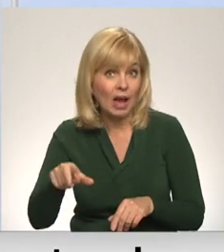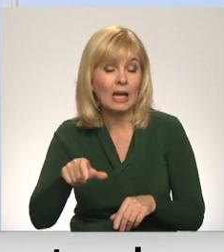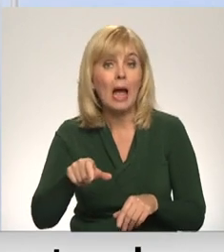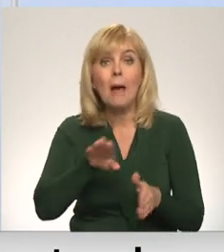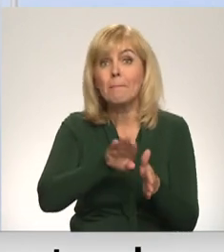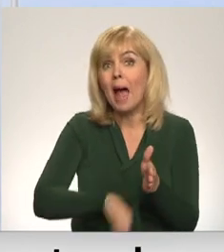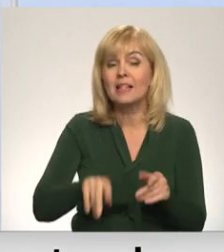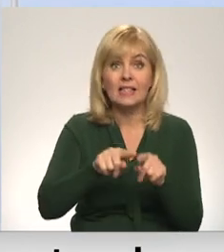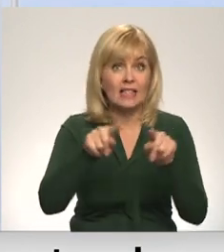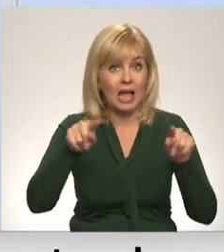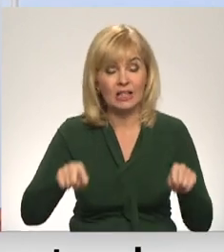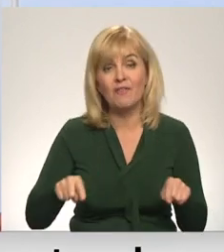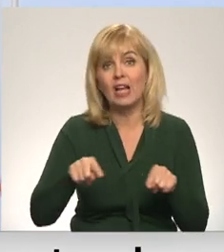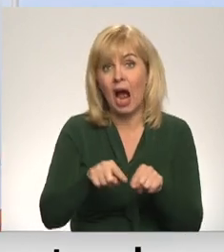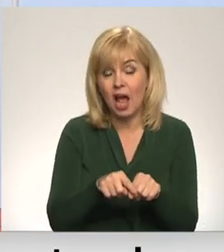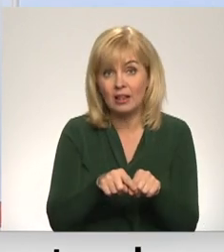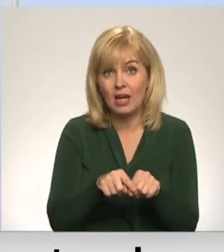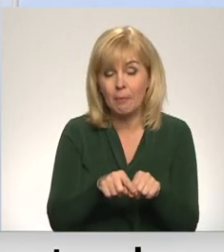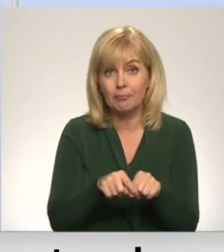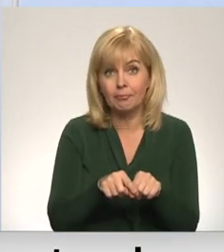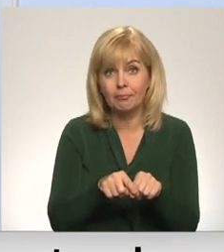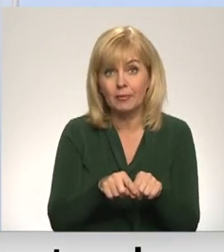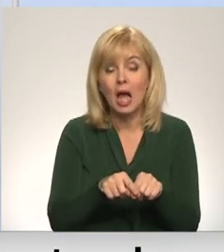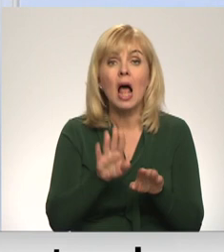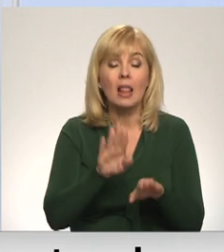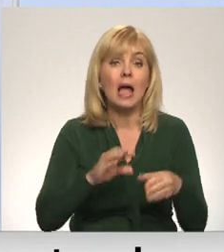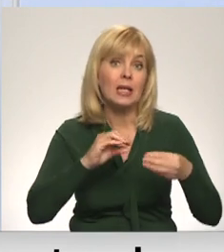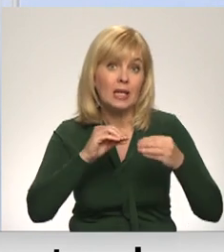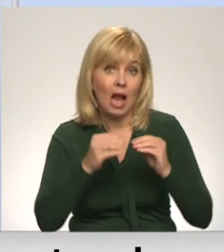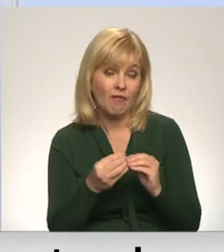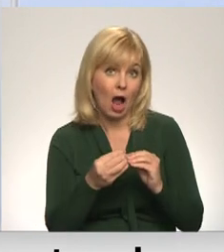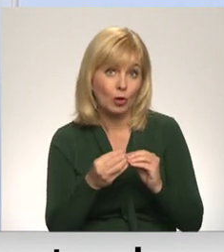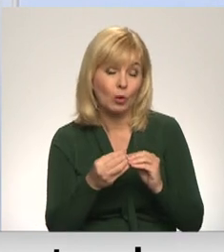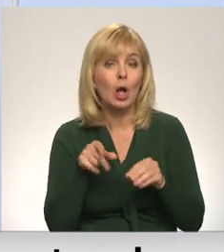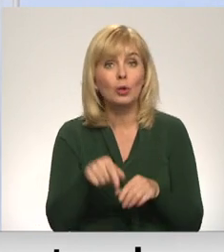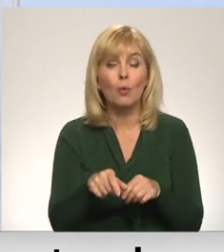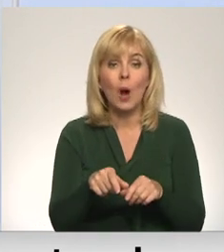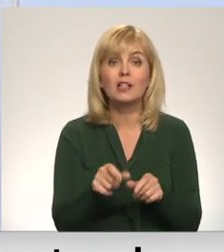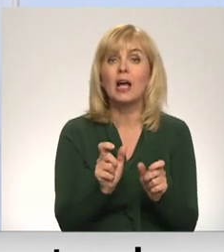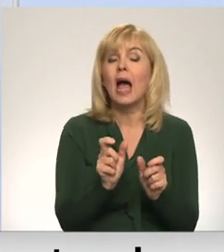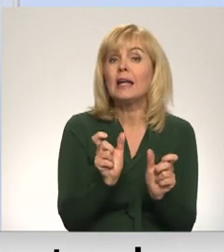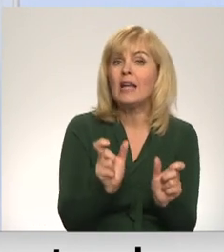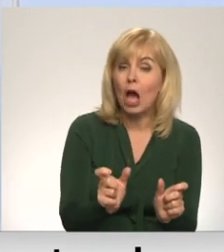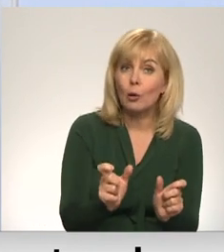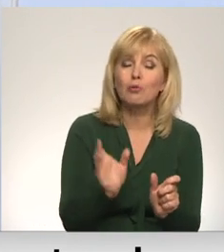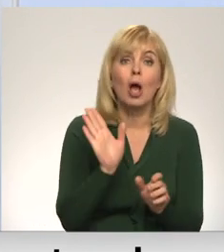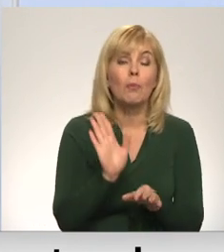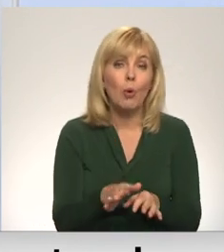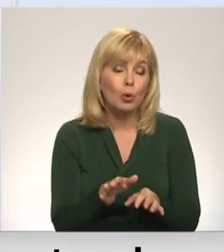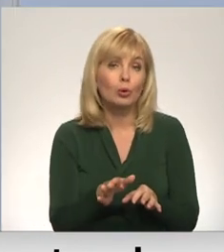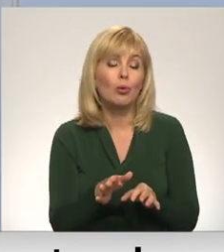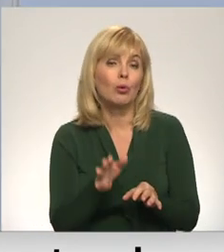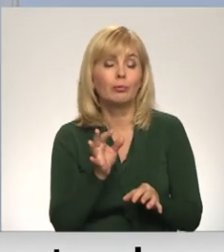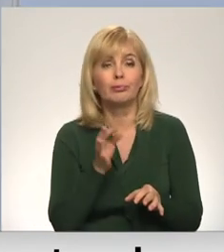bez certifikātiem, lai viņi ievērotu šos ierobežojumus, tas būtu nesamērīgi un